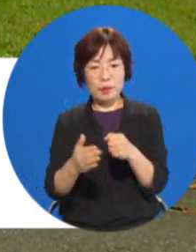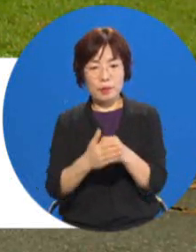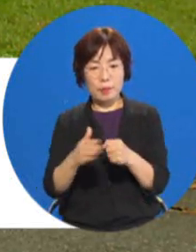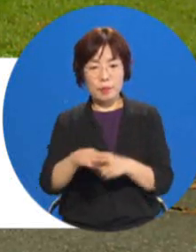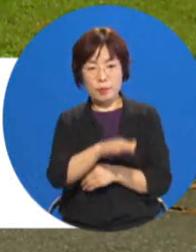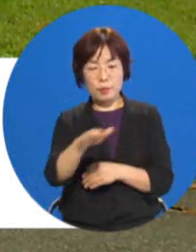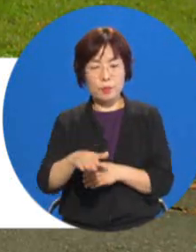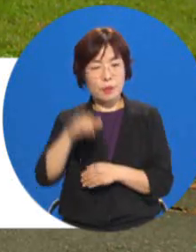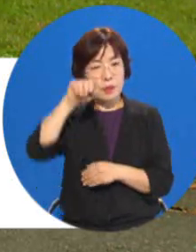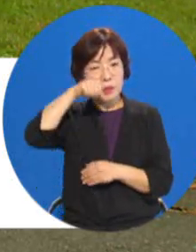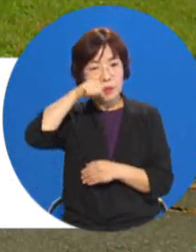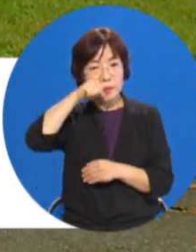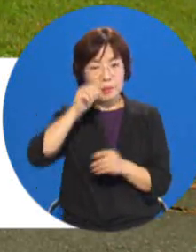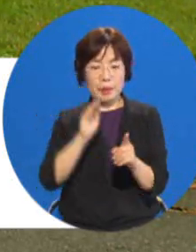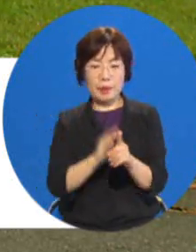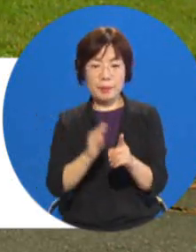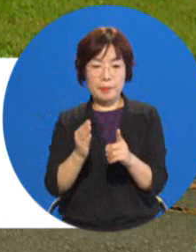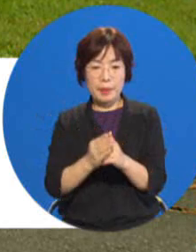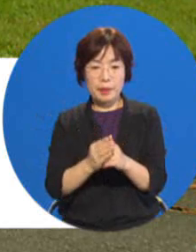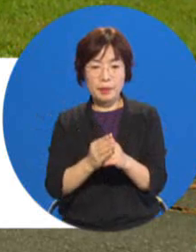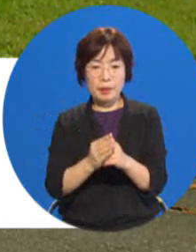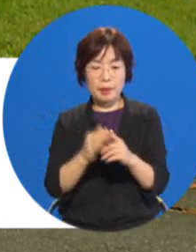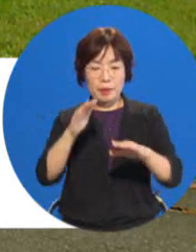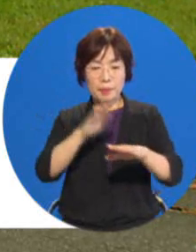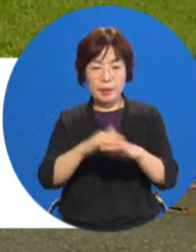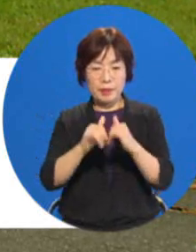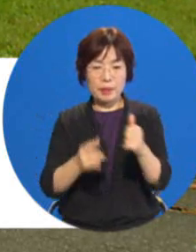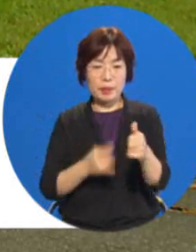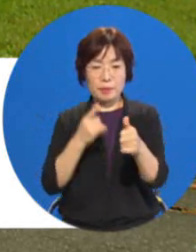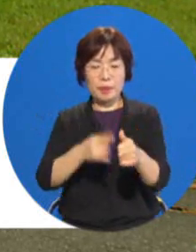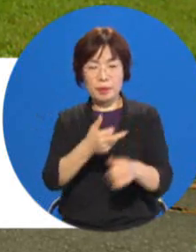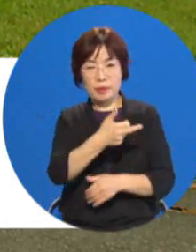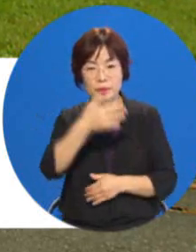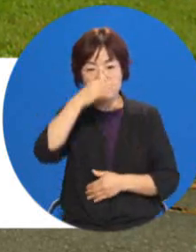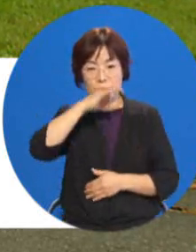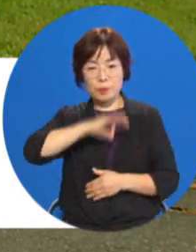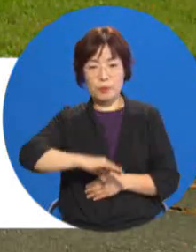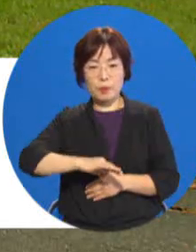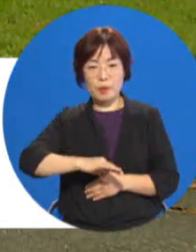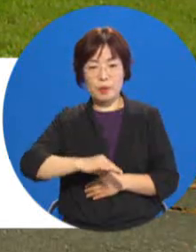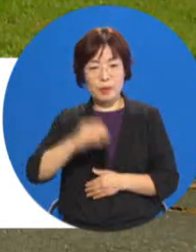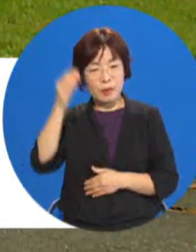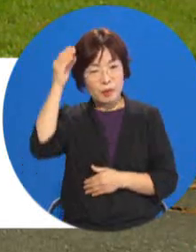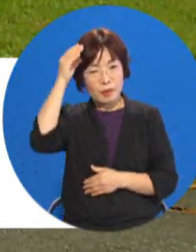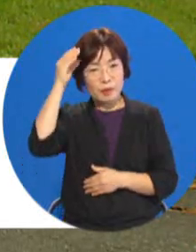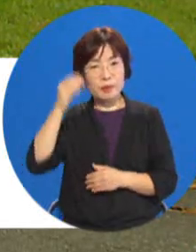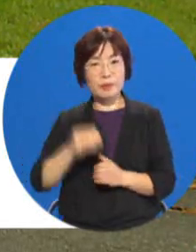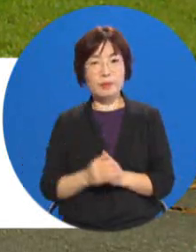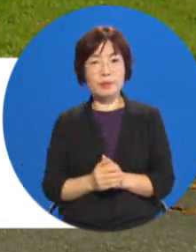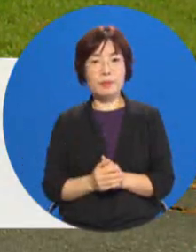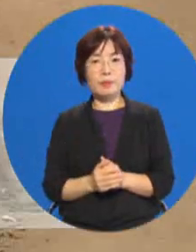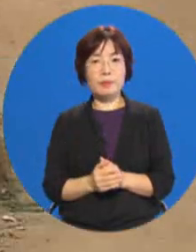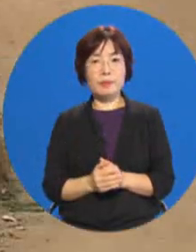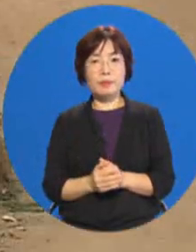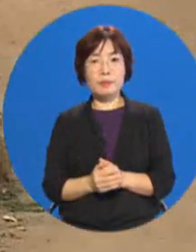때문에 우리 지역 양파 마늘 농가들에게 큰 좀 효과가 있을 거로 기대를 하고